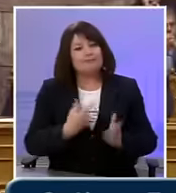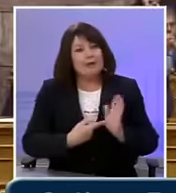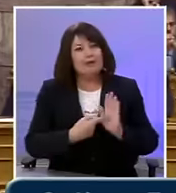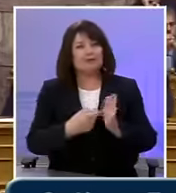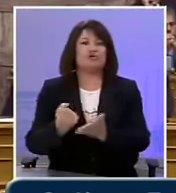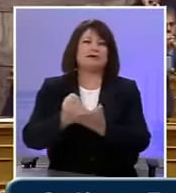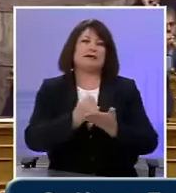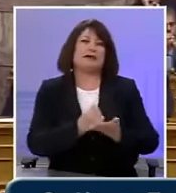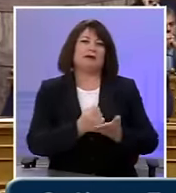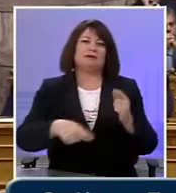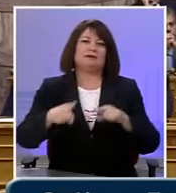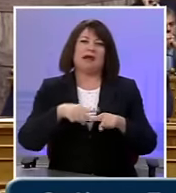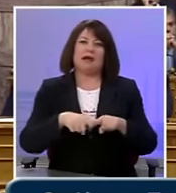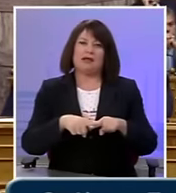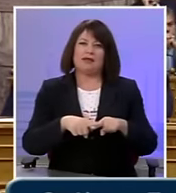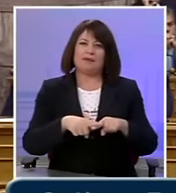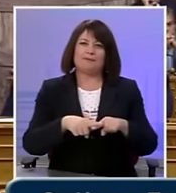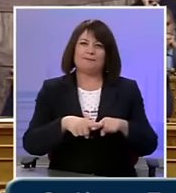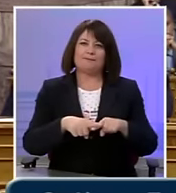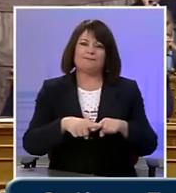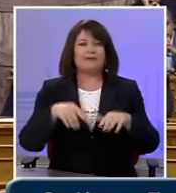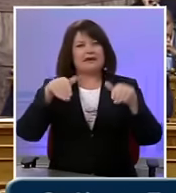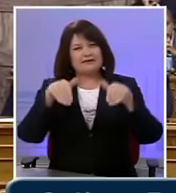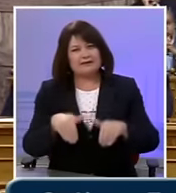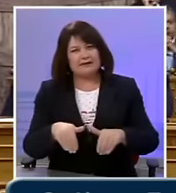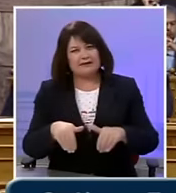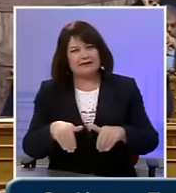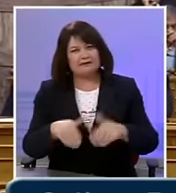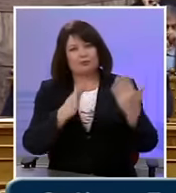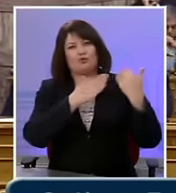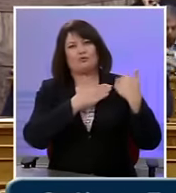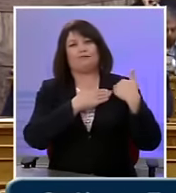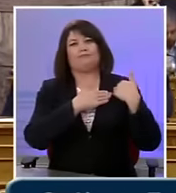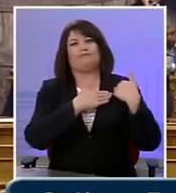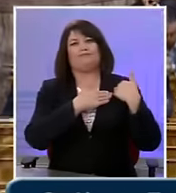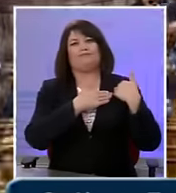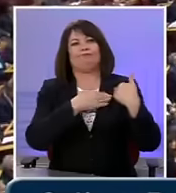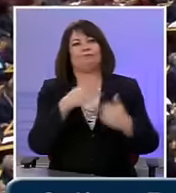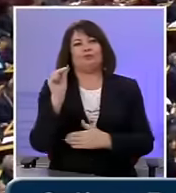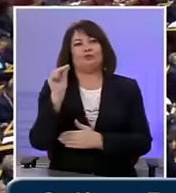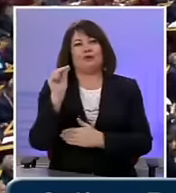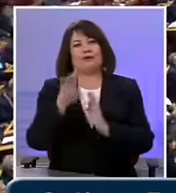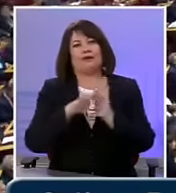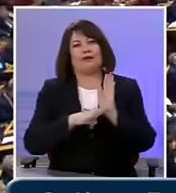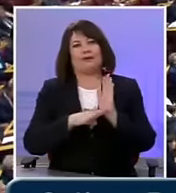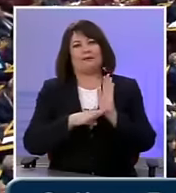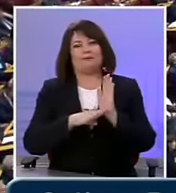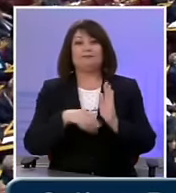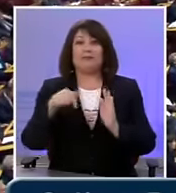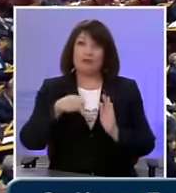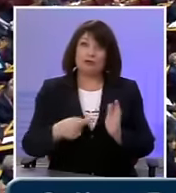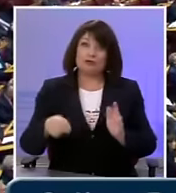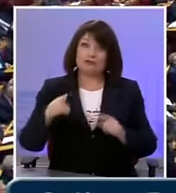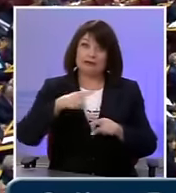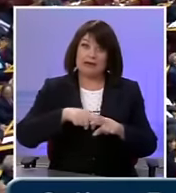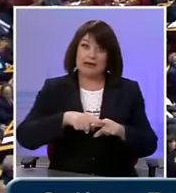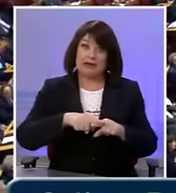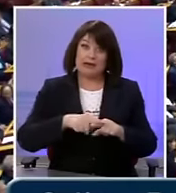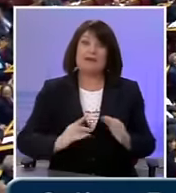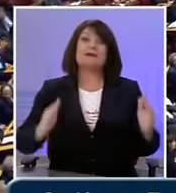μου στον σεβασμό που έχετε αναλάβει να τηρήσετε τις δεσμεύσεις σας. Εδώ στην Ελλάδα, στο Λίκνο